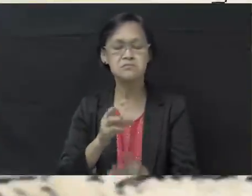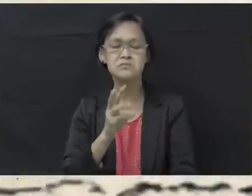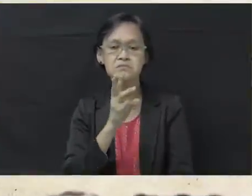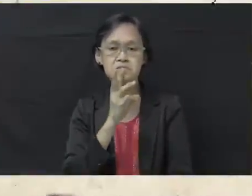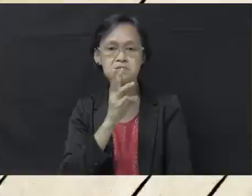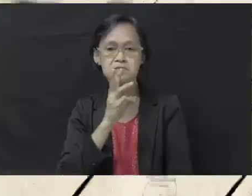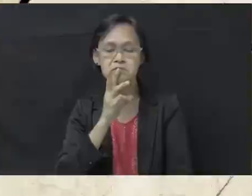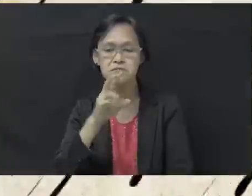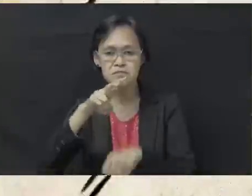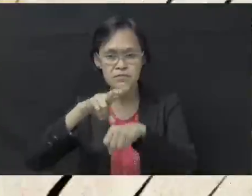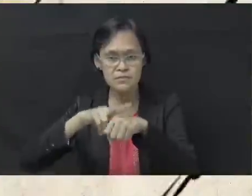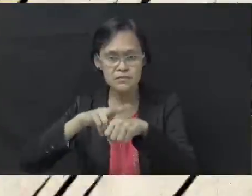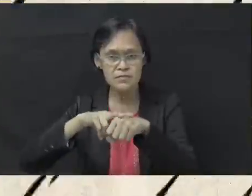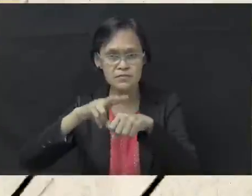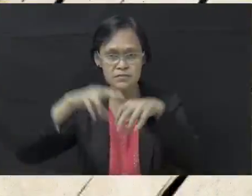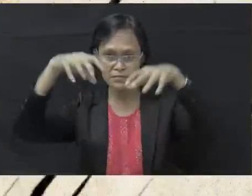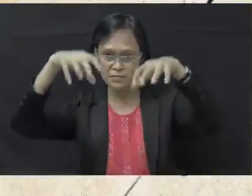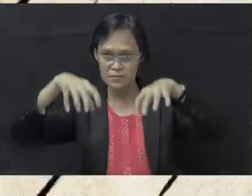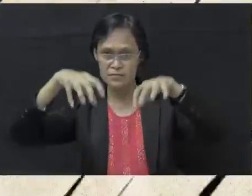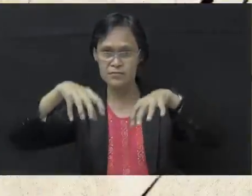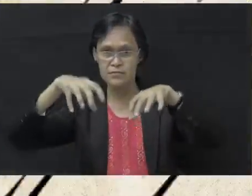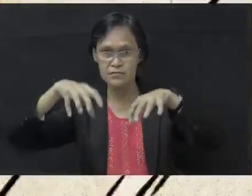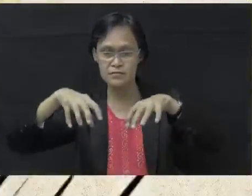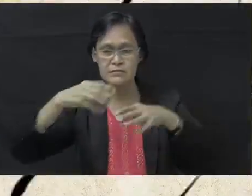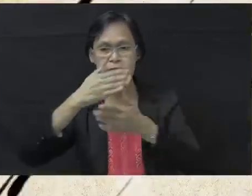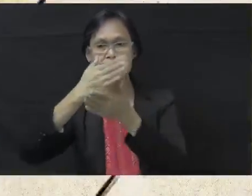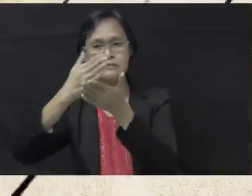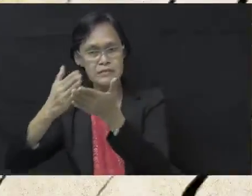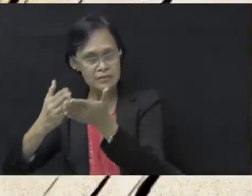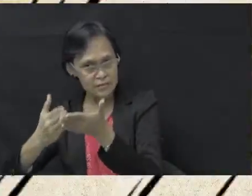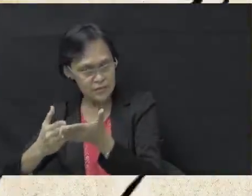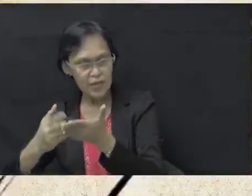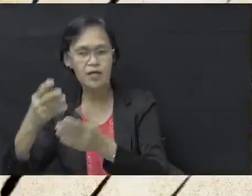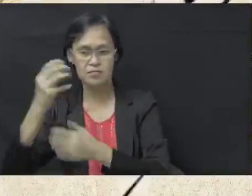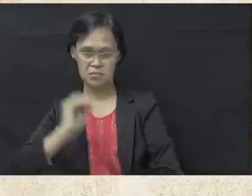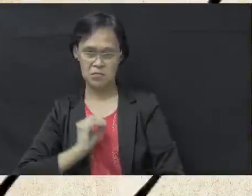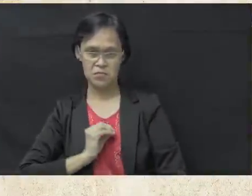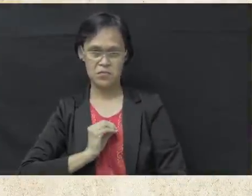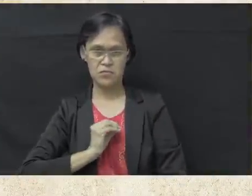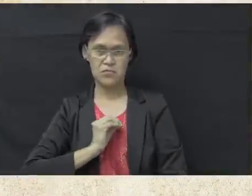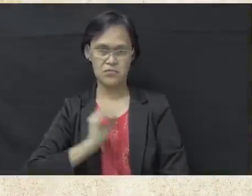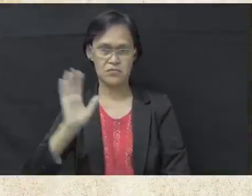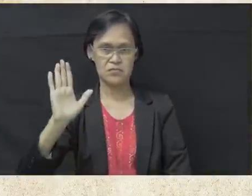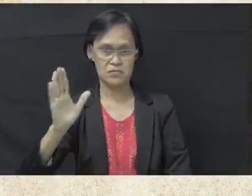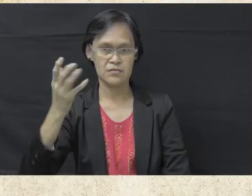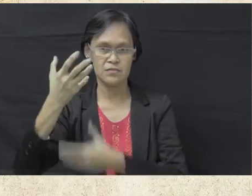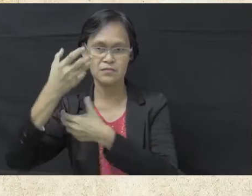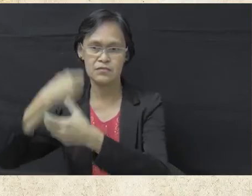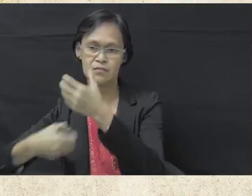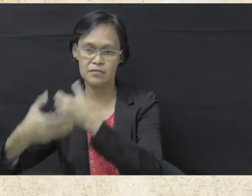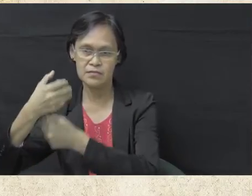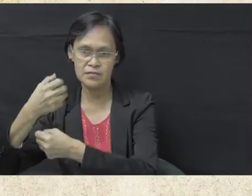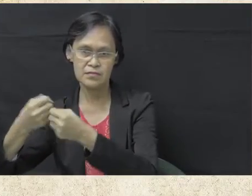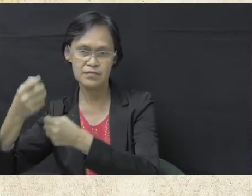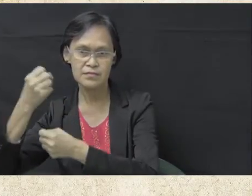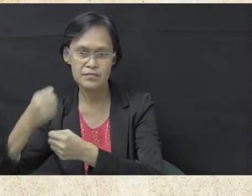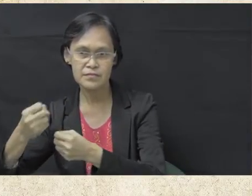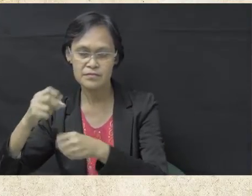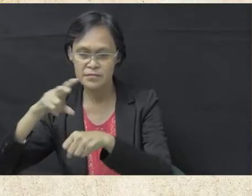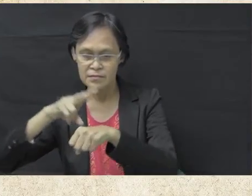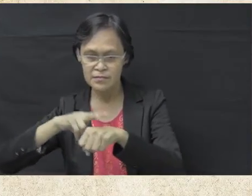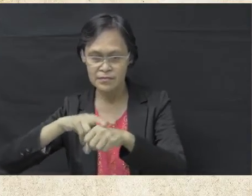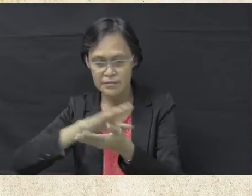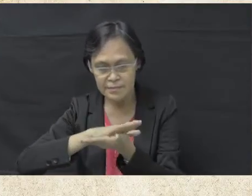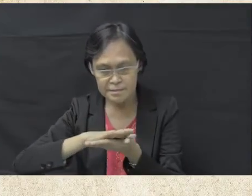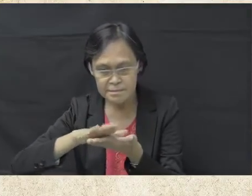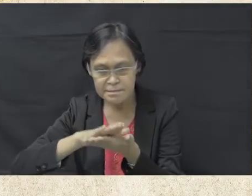Nag-ipon din ang ilang mga kabahayan ng tubig-ulan at ang ilan naman ay may kanya-kanyang balon. Upang linisin ang